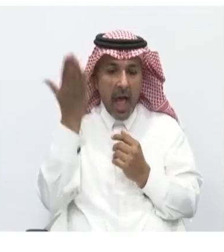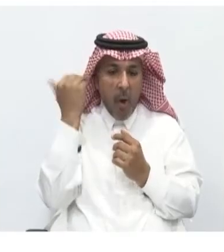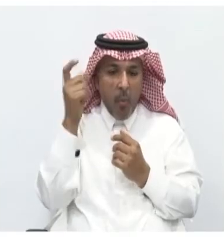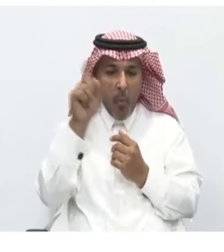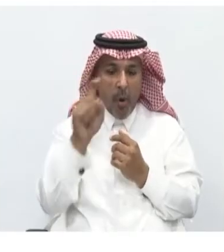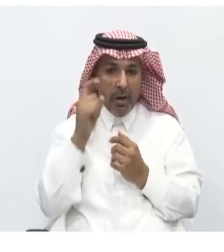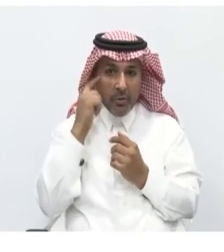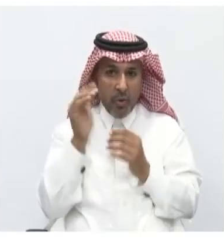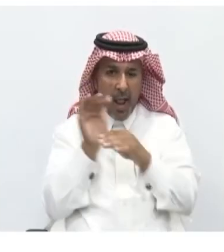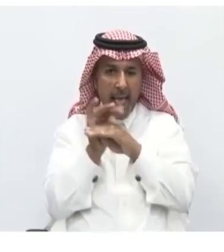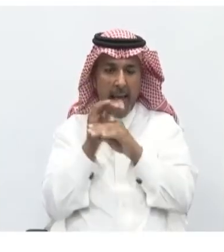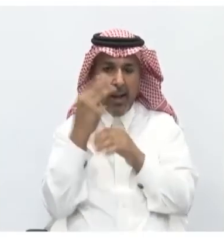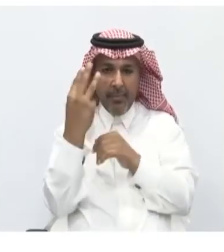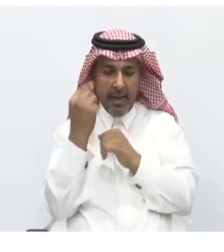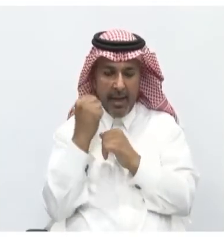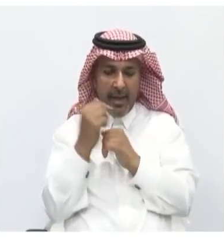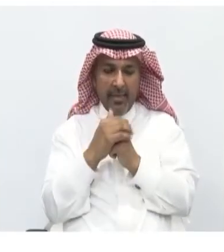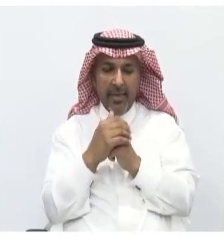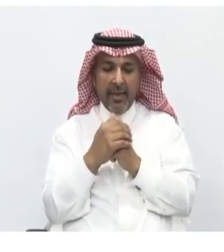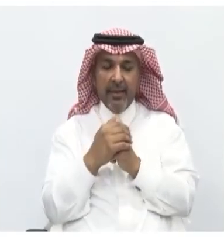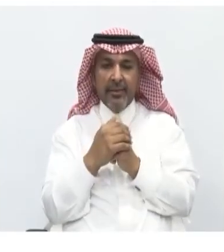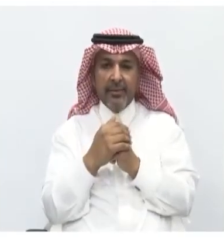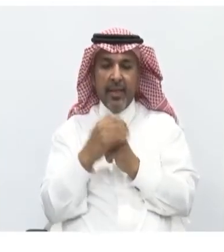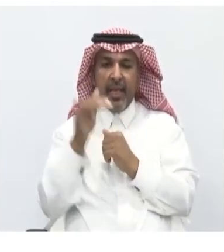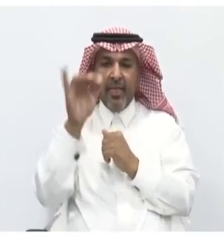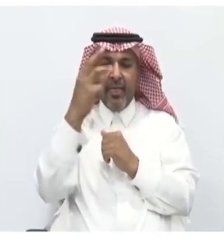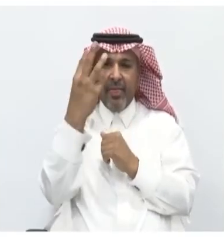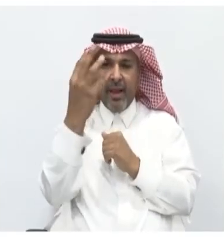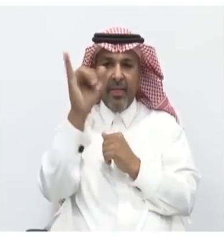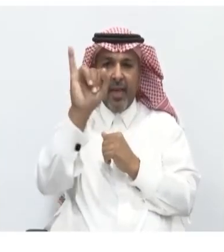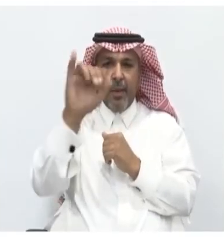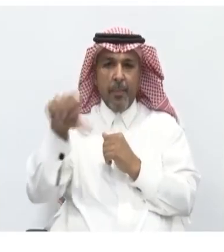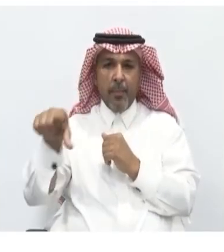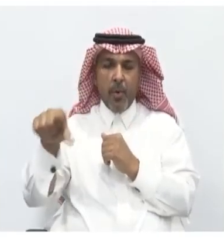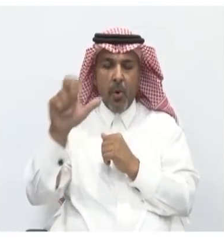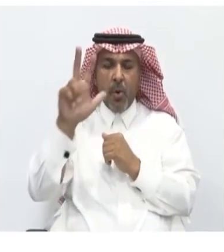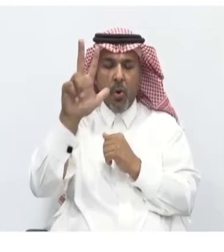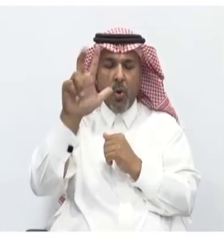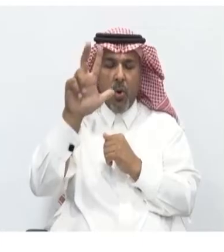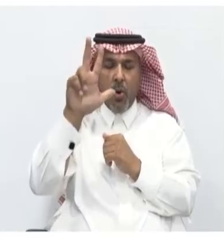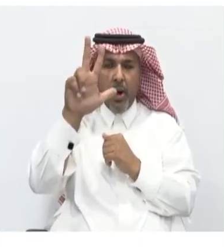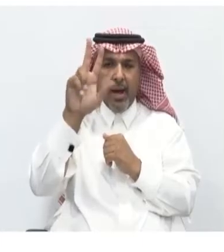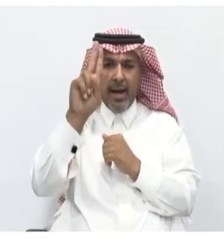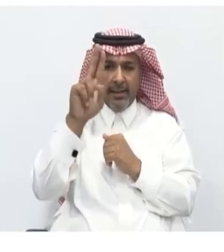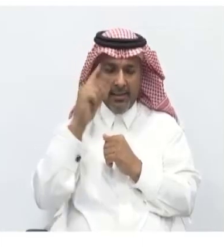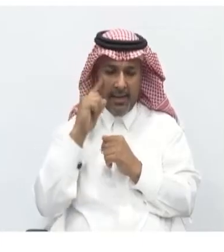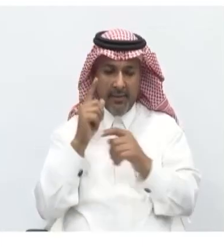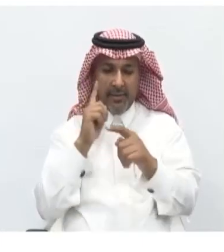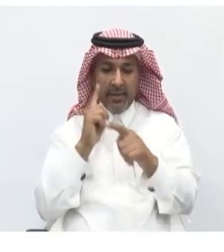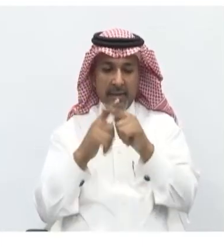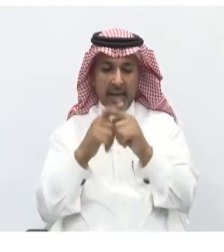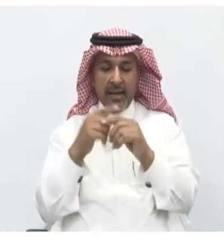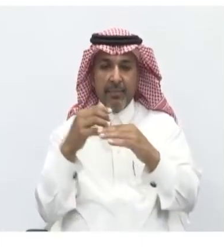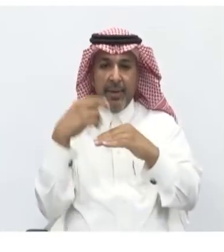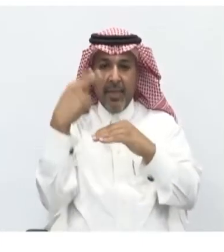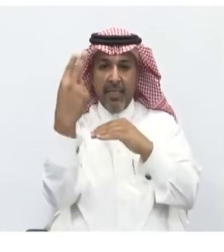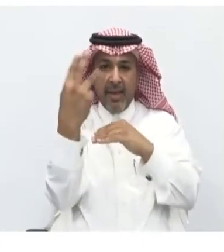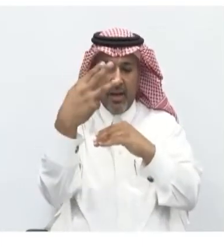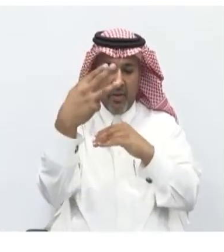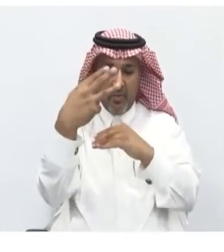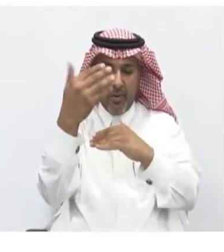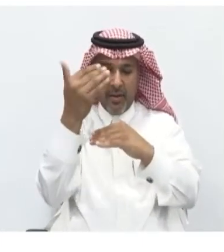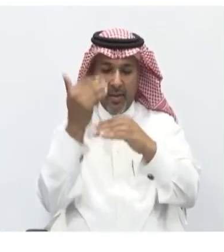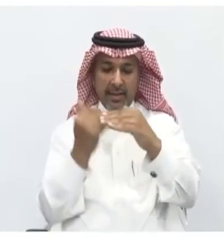مضروبه في الكتله الموليه للاكسجين الكتله الموليه للاكسجين الواحده 16 وانا لدي هنا